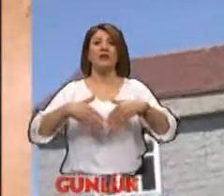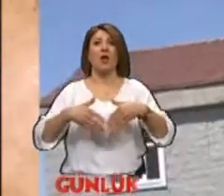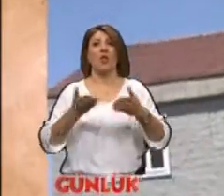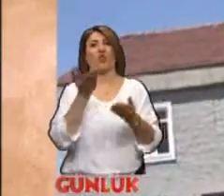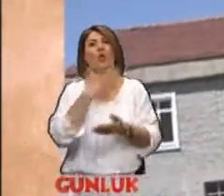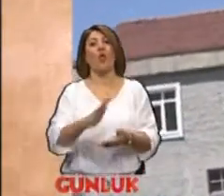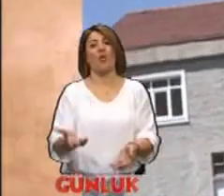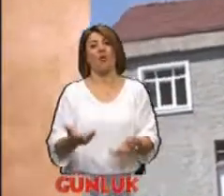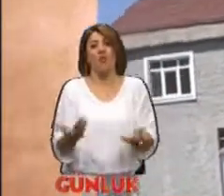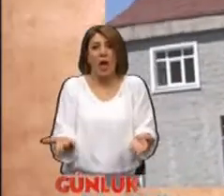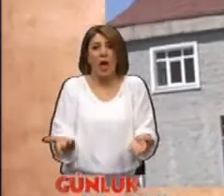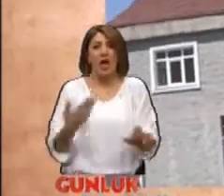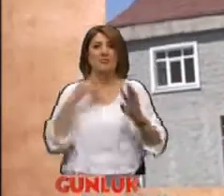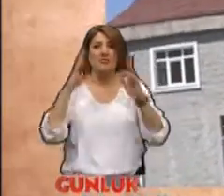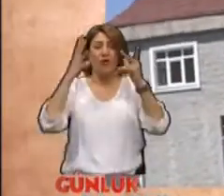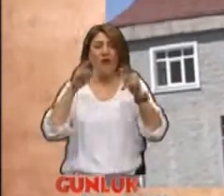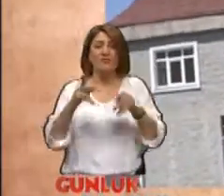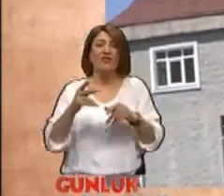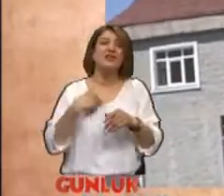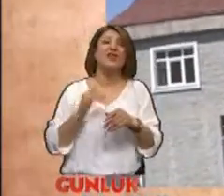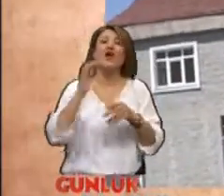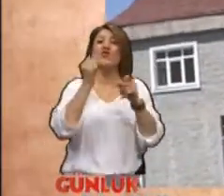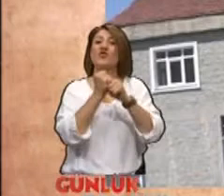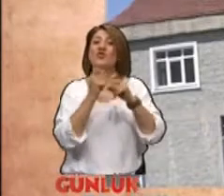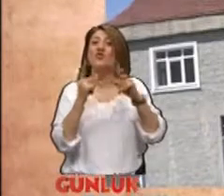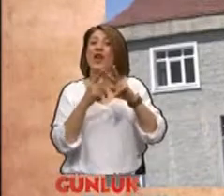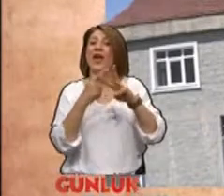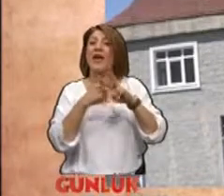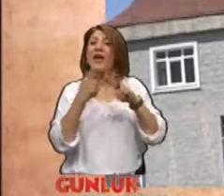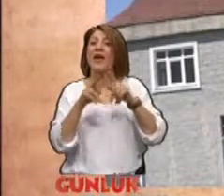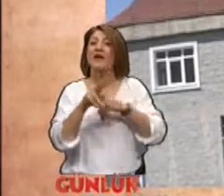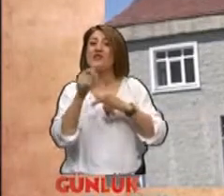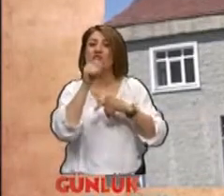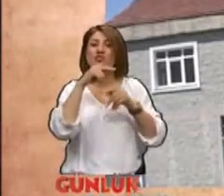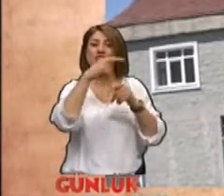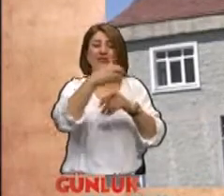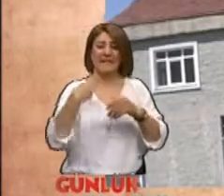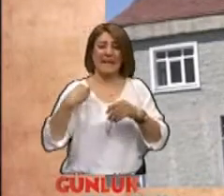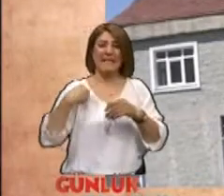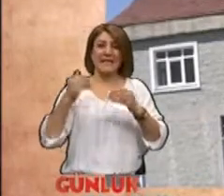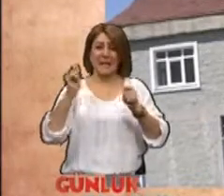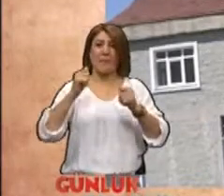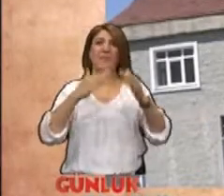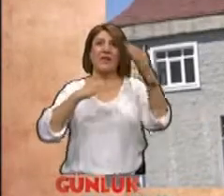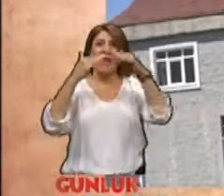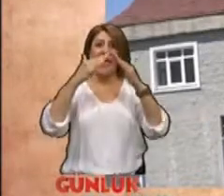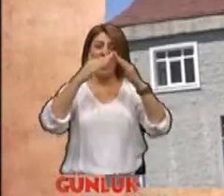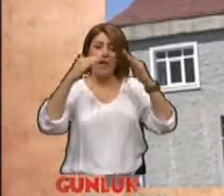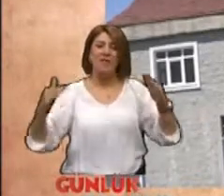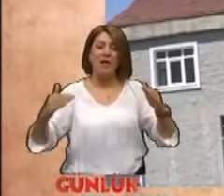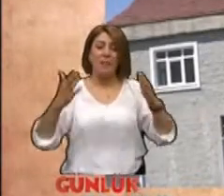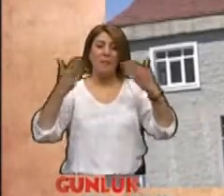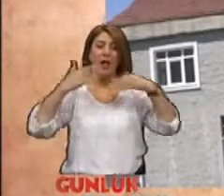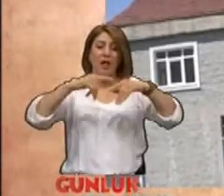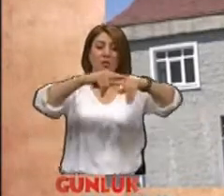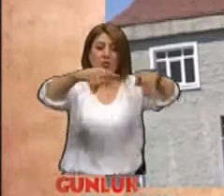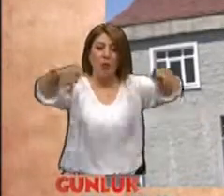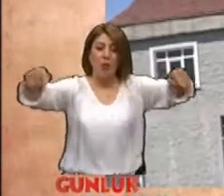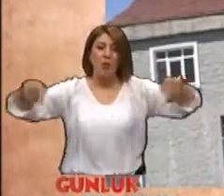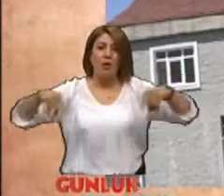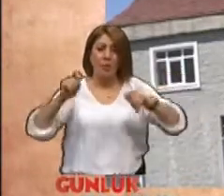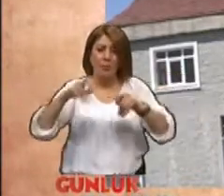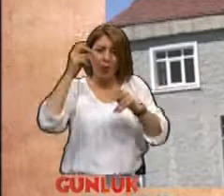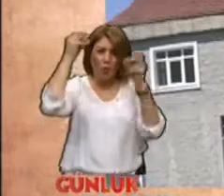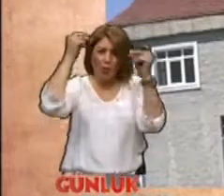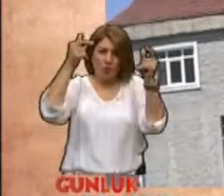artık dedirten olay. Rize'nin Güneysu ilçesi Asmalıırmak köyünde yeni yaptığı eve balkon kapısı koyan vatandaş balkon yapmayı unuttu.